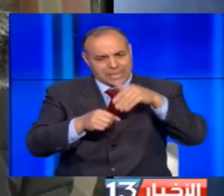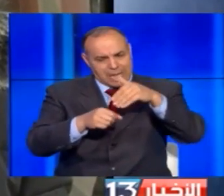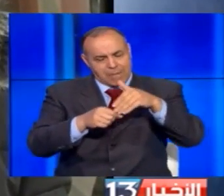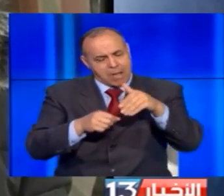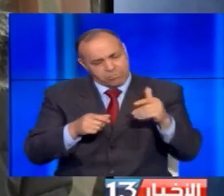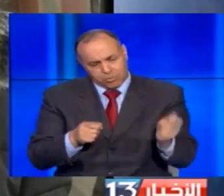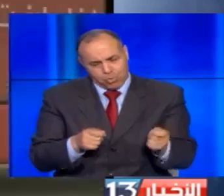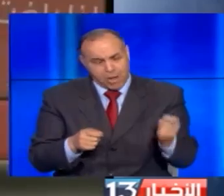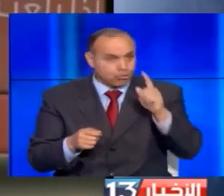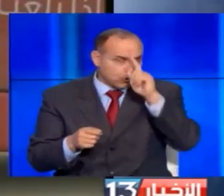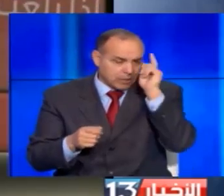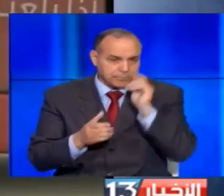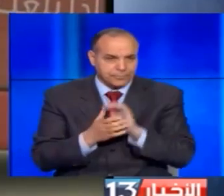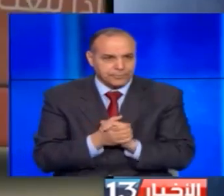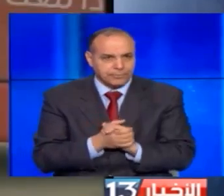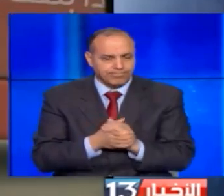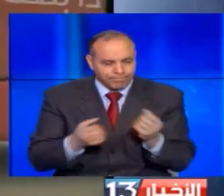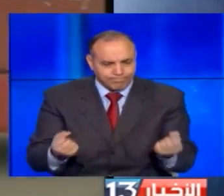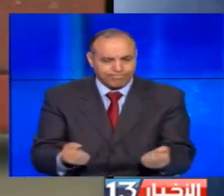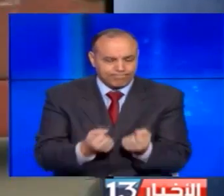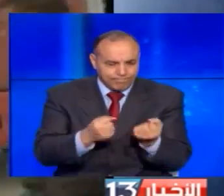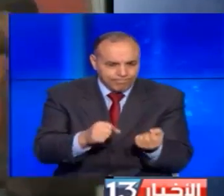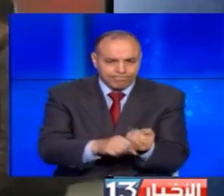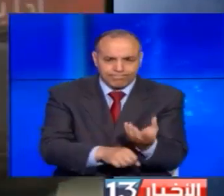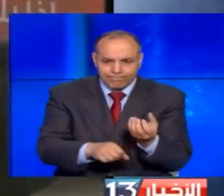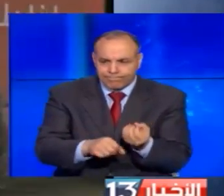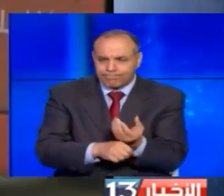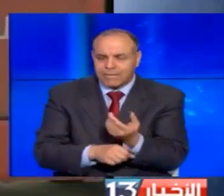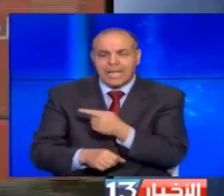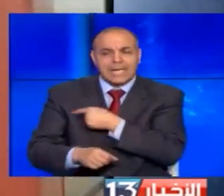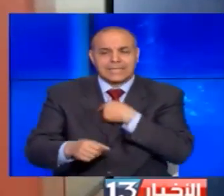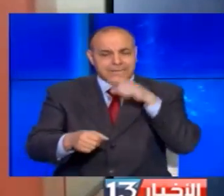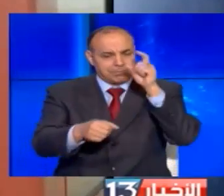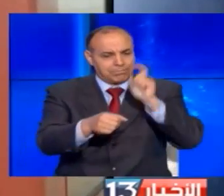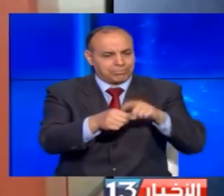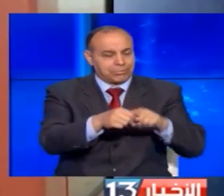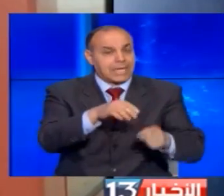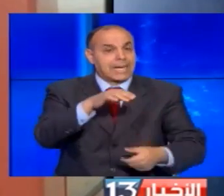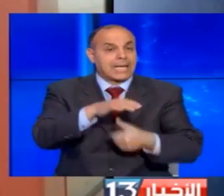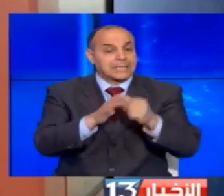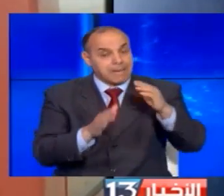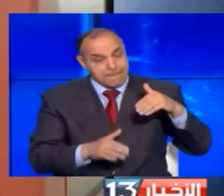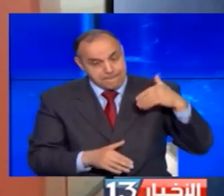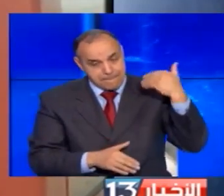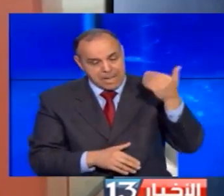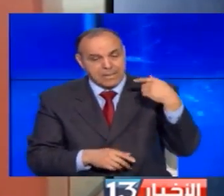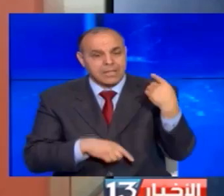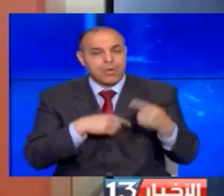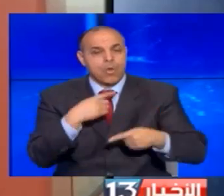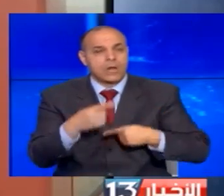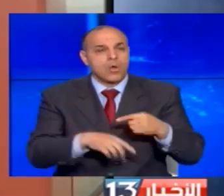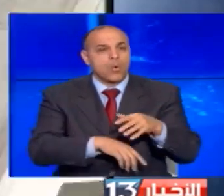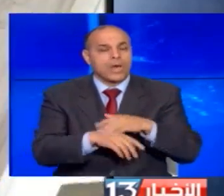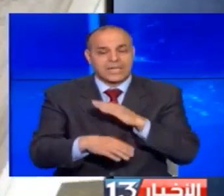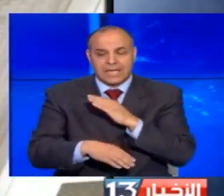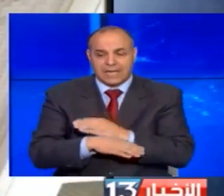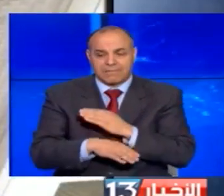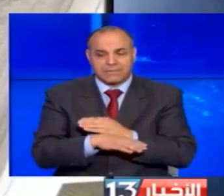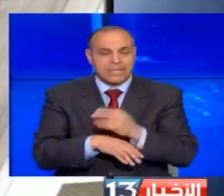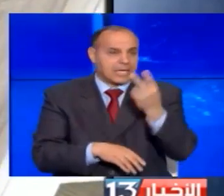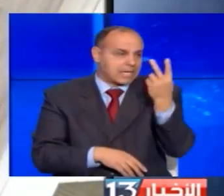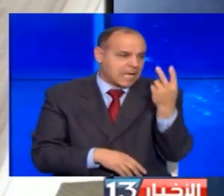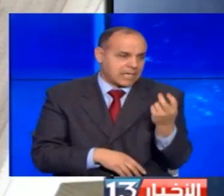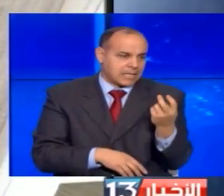الانتخابية إن شاء الله. حملات التحسيس والتسجيل للانتخابات الرئاسية القادمة تتواصل بولاية قفصة على مدى